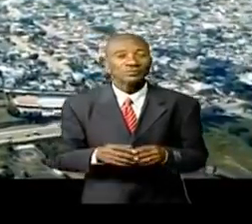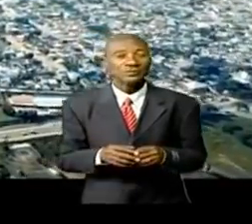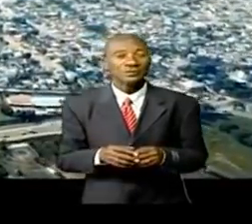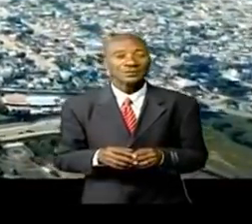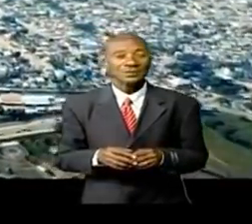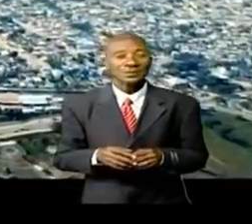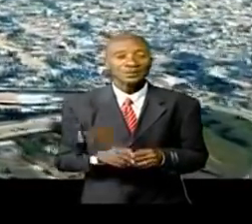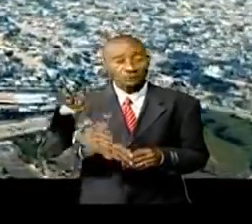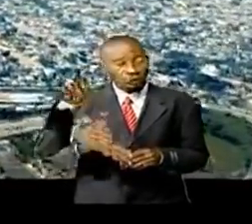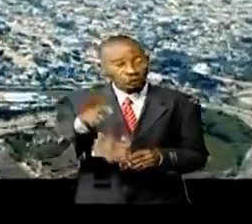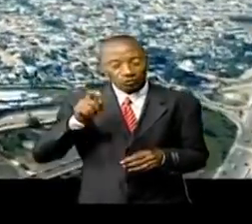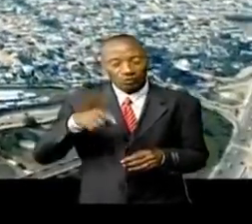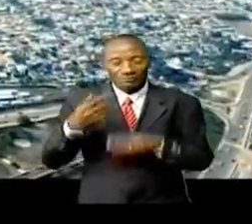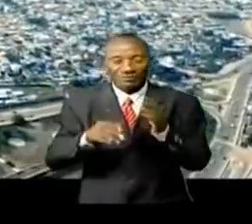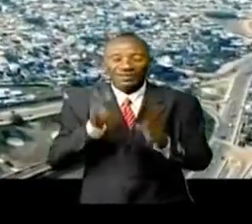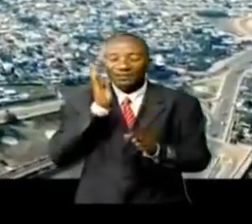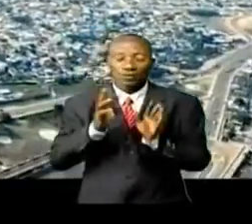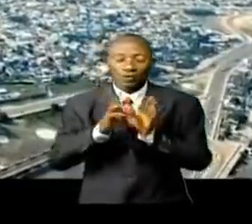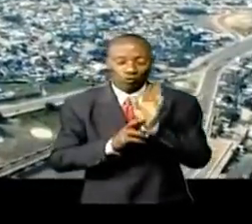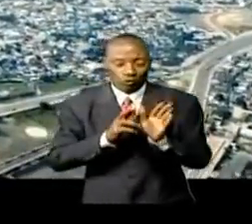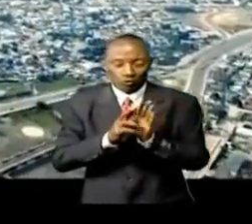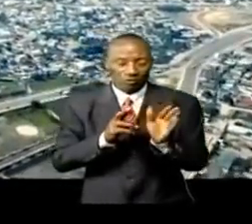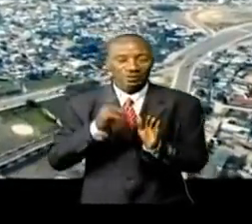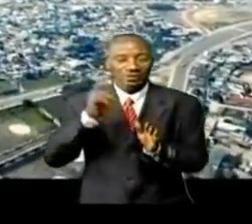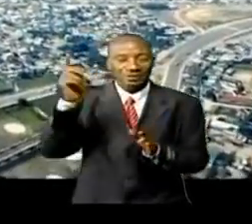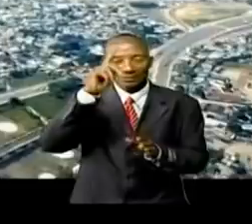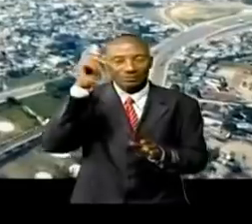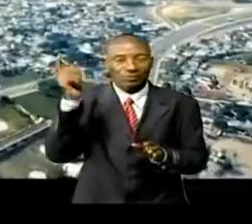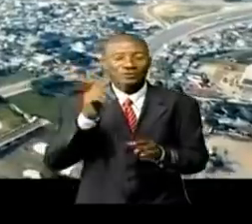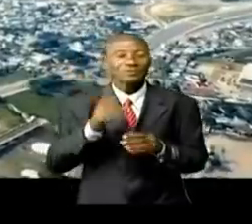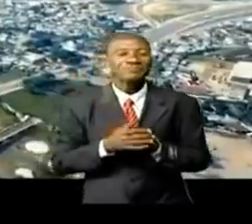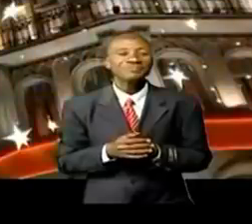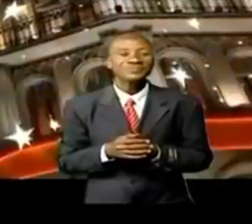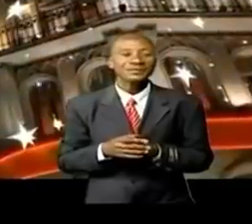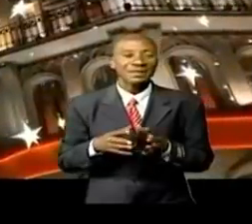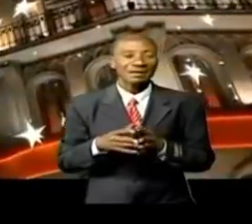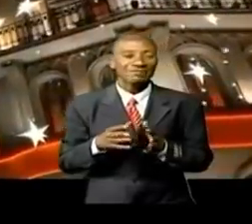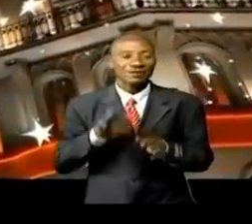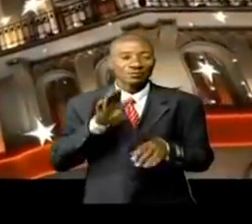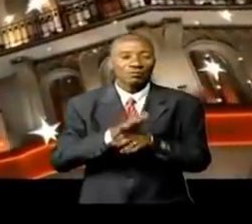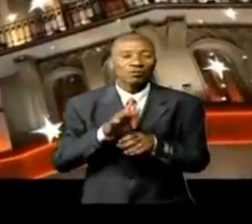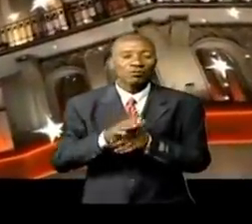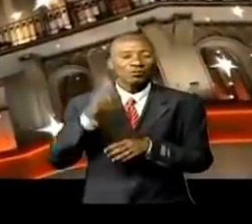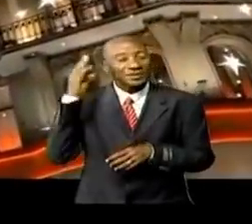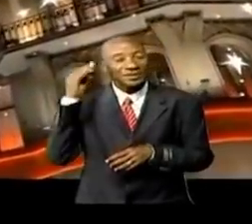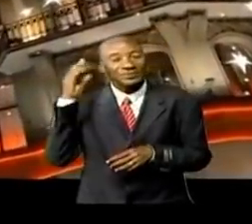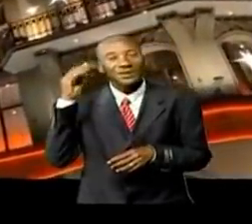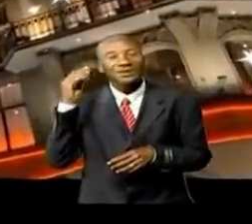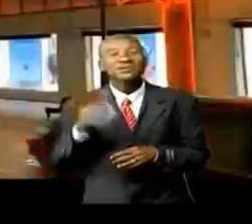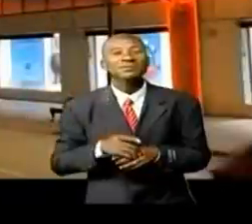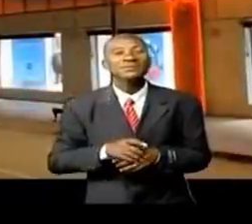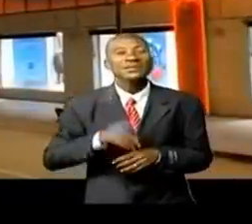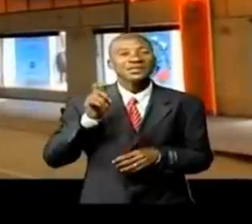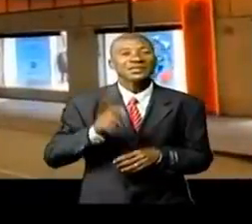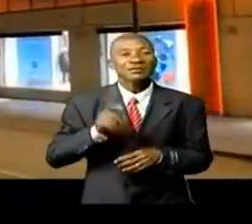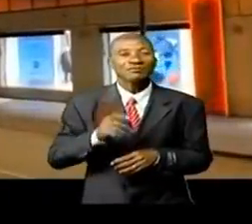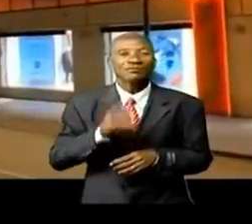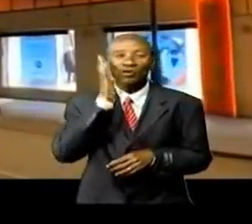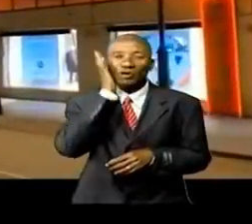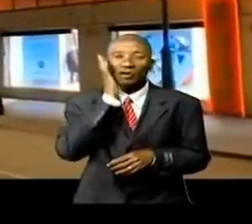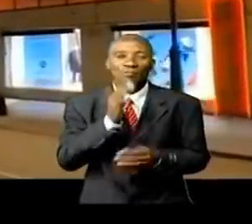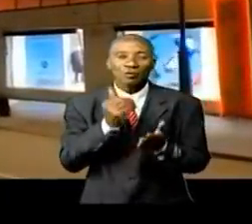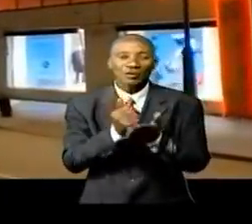un rôle pivot. Dans ce contexte, en plus d'une expérience avérée, il fallait un diplomate au fait des